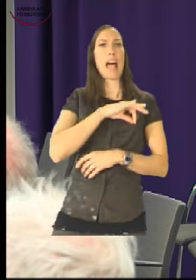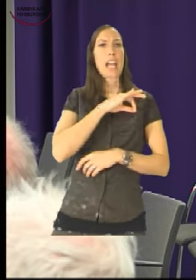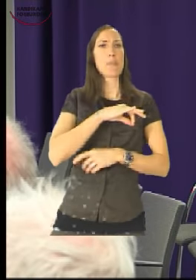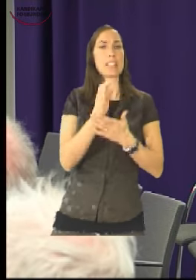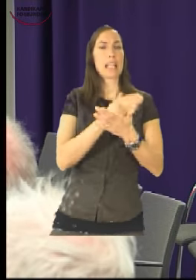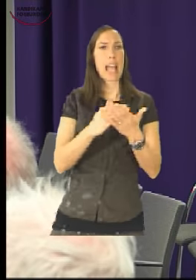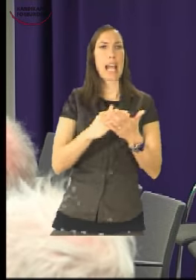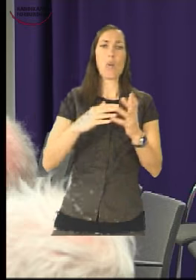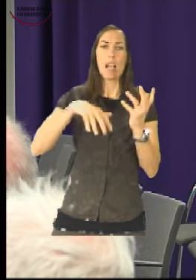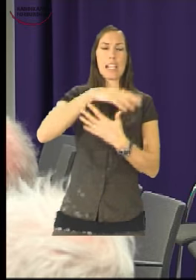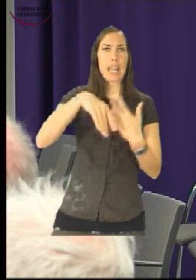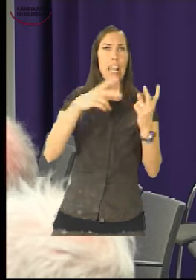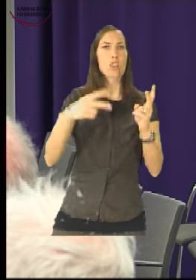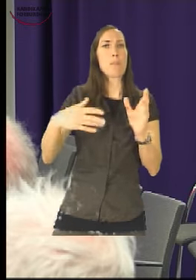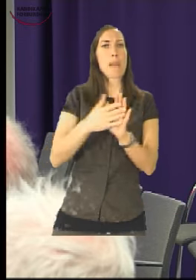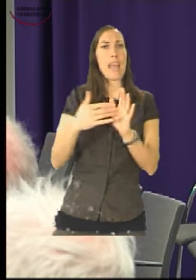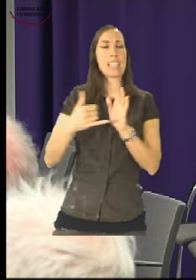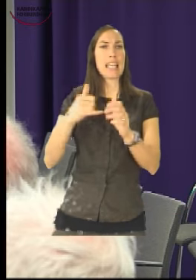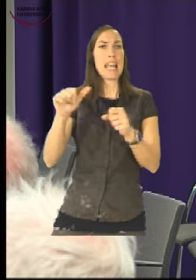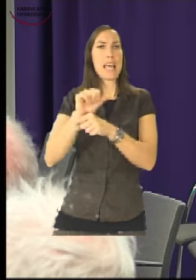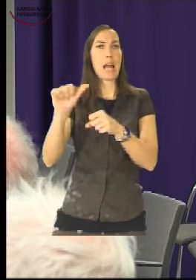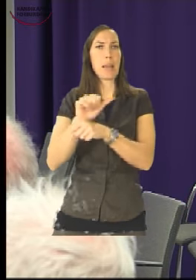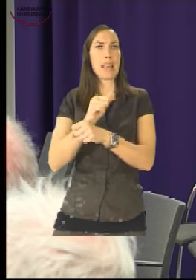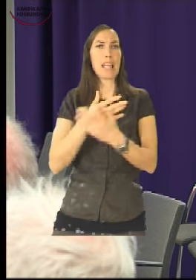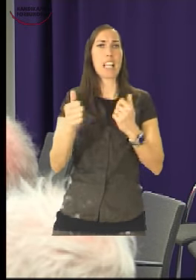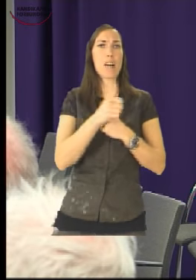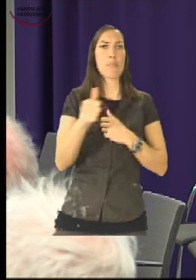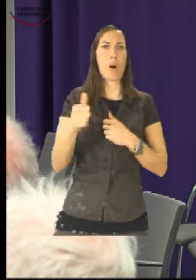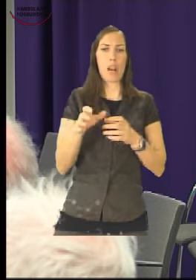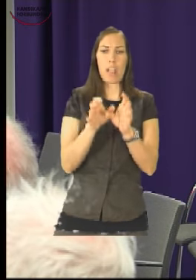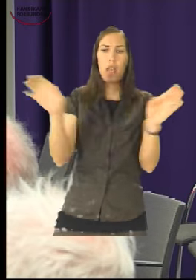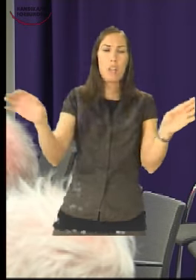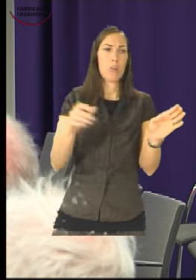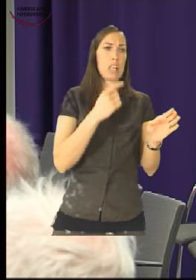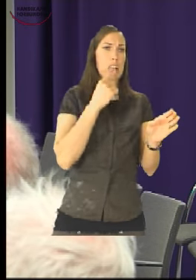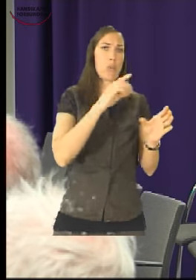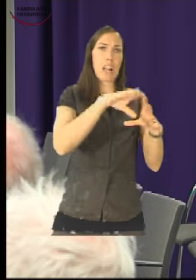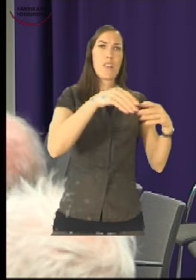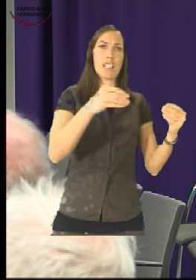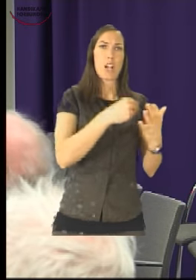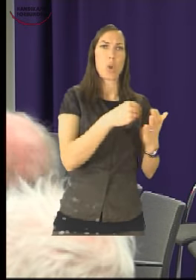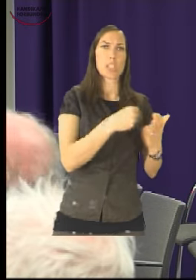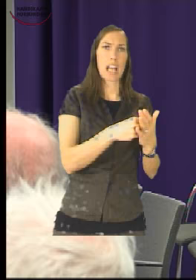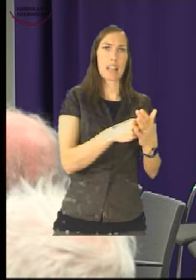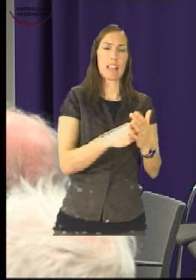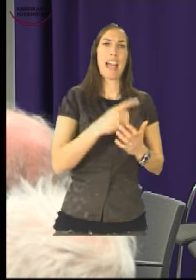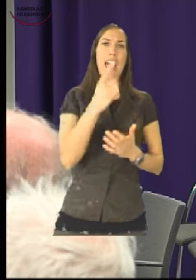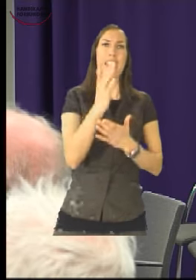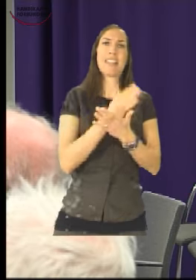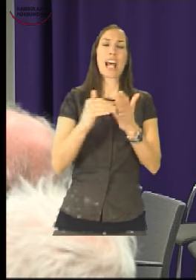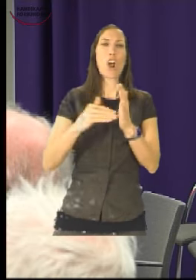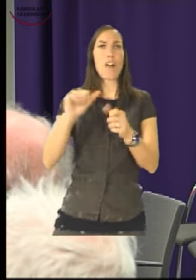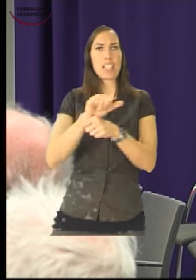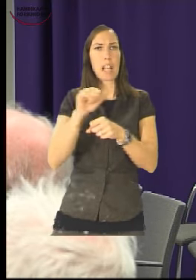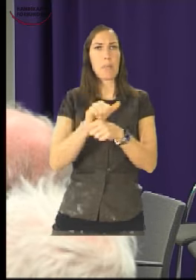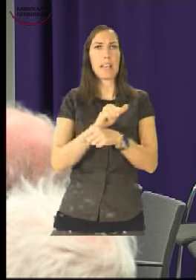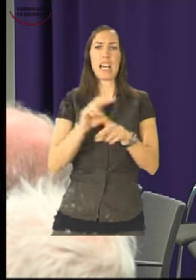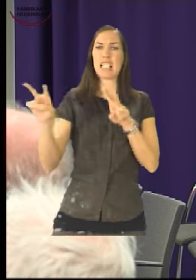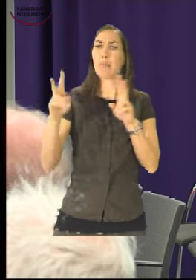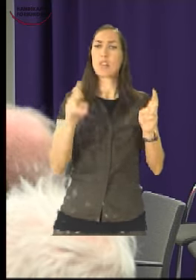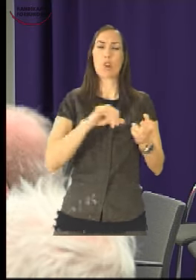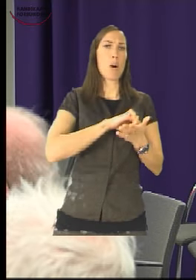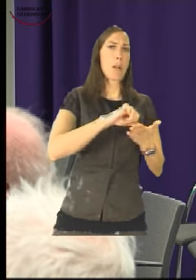den som en del av terapin och inte hela tiden lyfta ut den och redovisa kostnader för den? Som det är en del av en terapi, likvärdiga operationer,